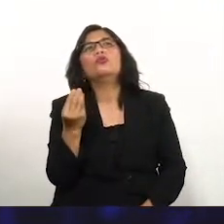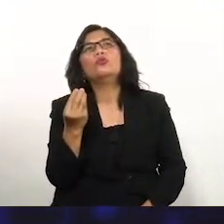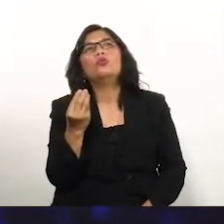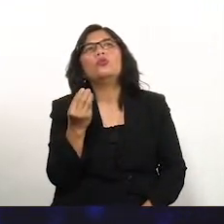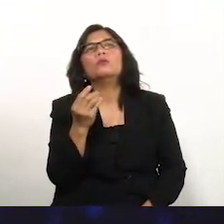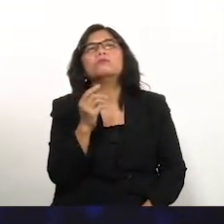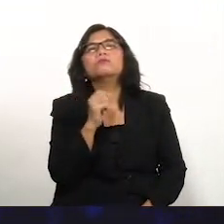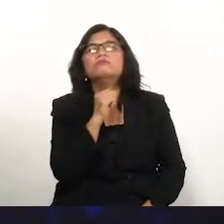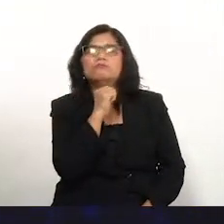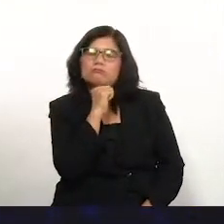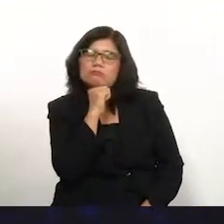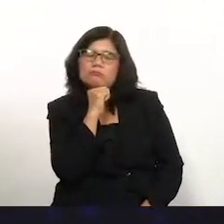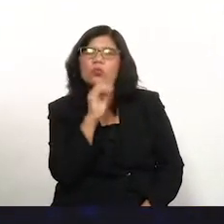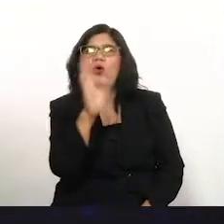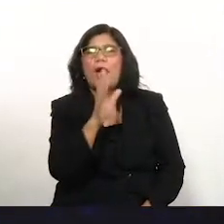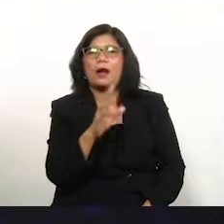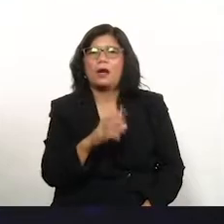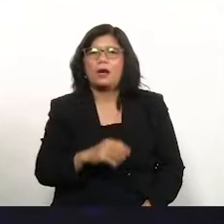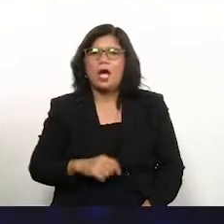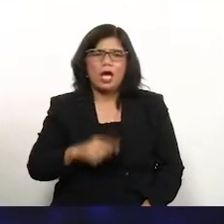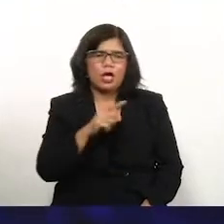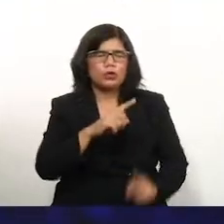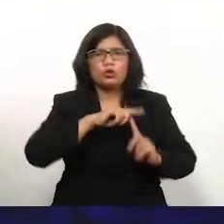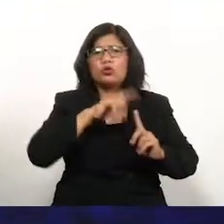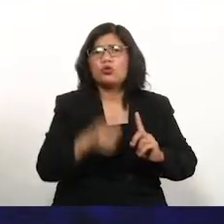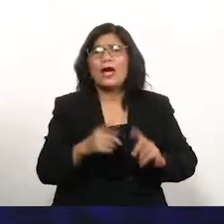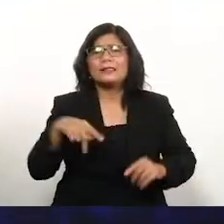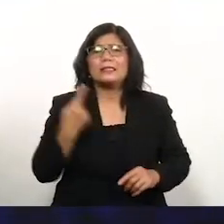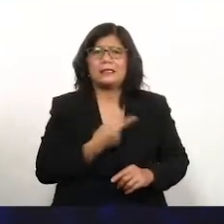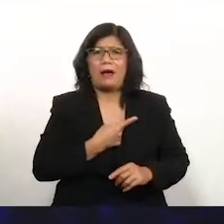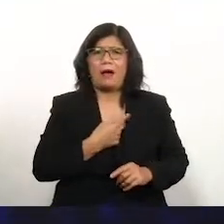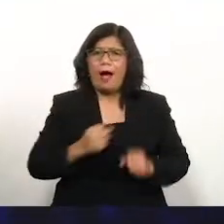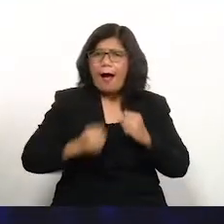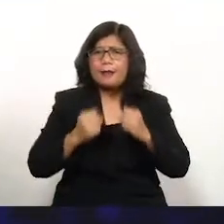memberkati Hai tetapi memperoleh berkat adalah tugas kita sebagai Gereja Tuhan